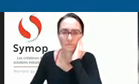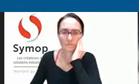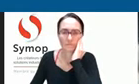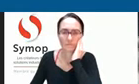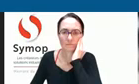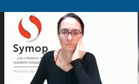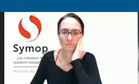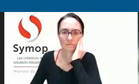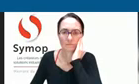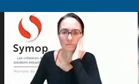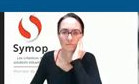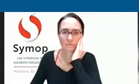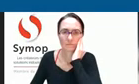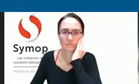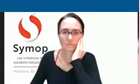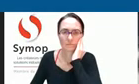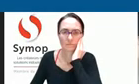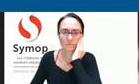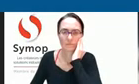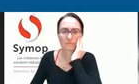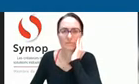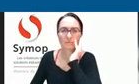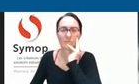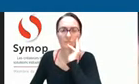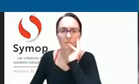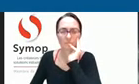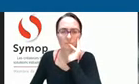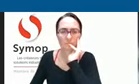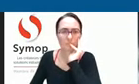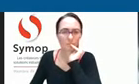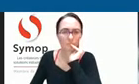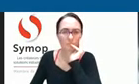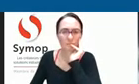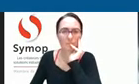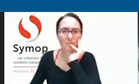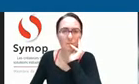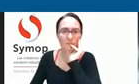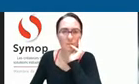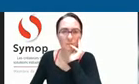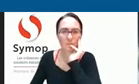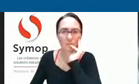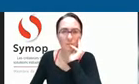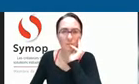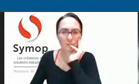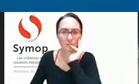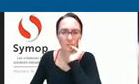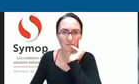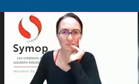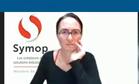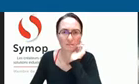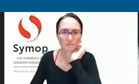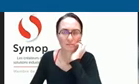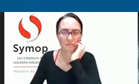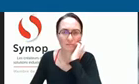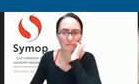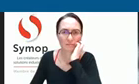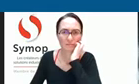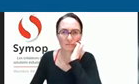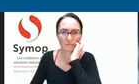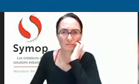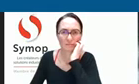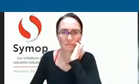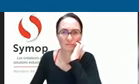hein? C'est ça le fond de la maintenance préventive. Quelques définitions, parce qu'il y a plusieurs